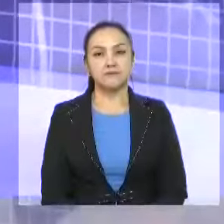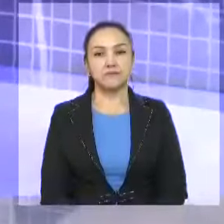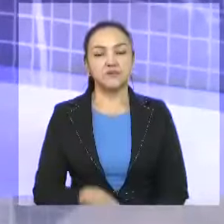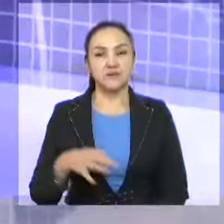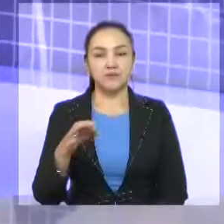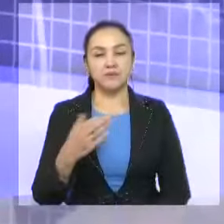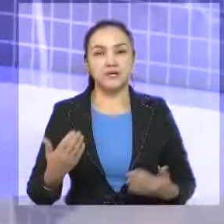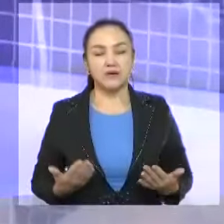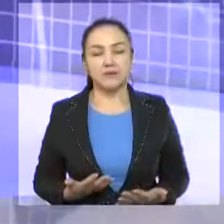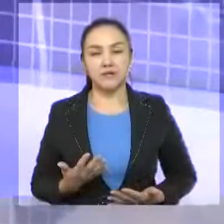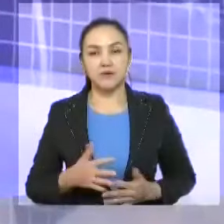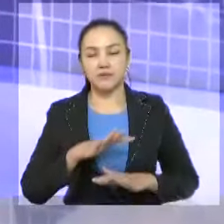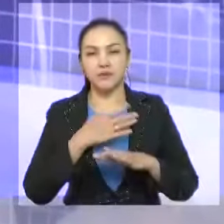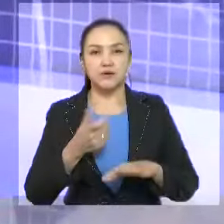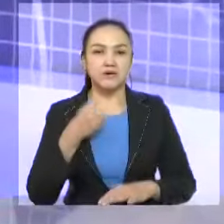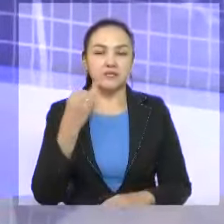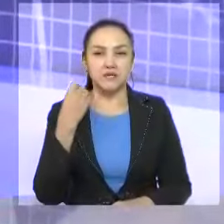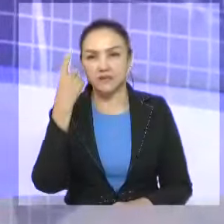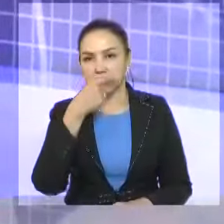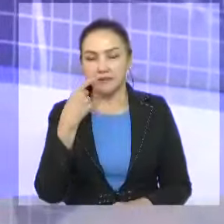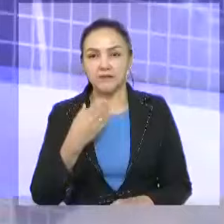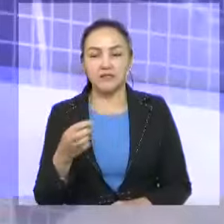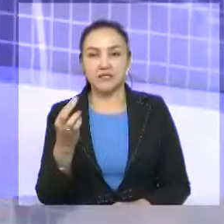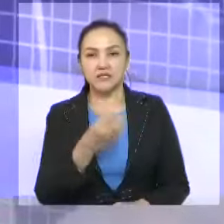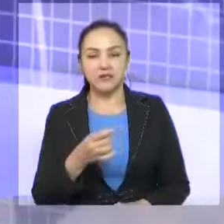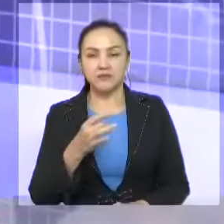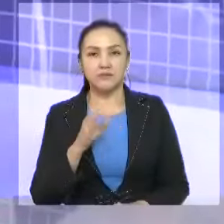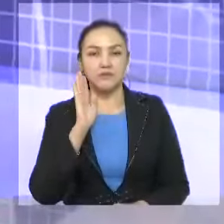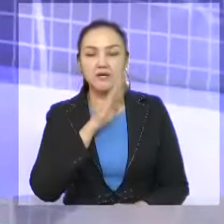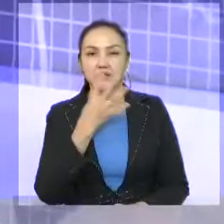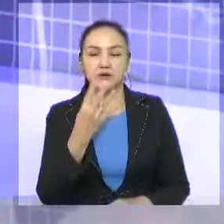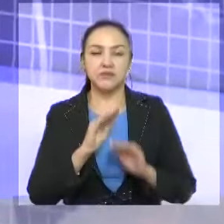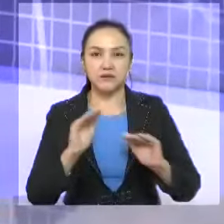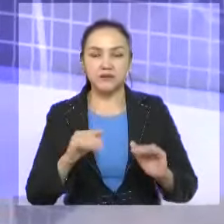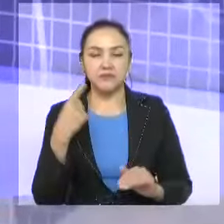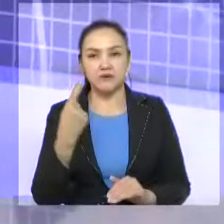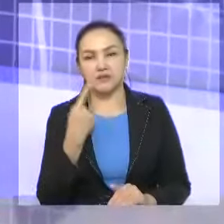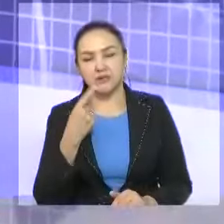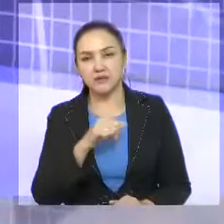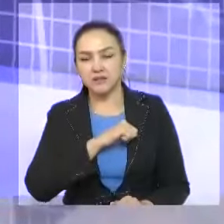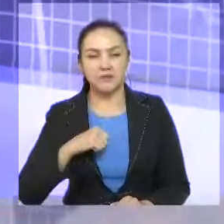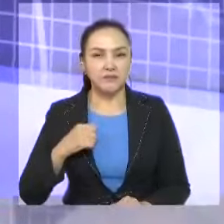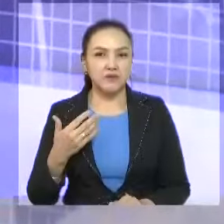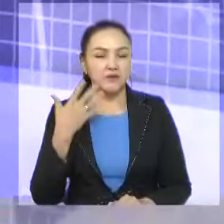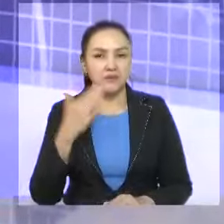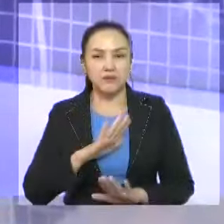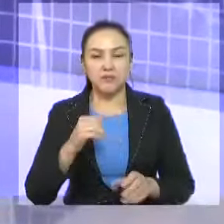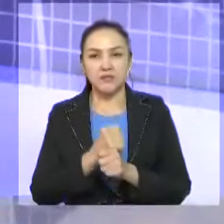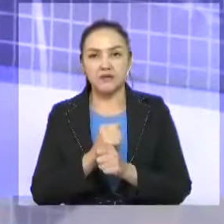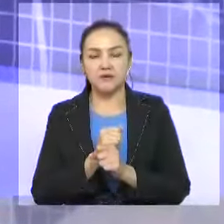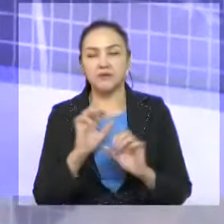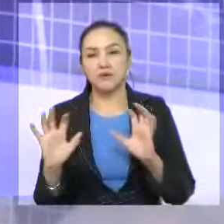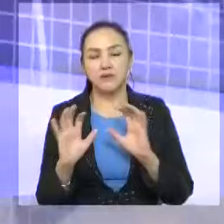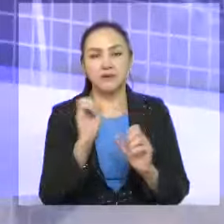В области проживает очень много интересных личностей. Так, в Шалкарском районе мать четырех детей в одиночку справляется с нелегким делом ухода за